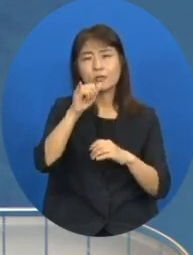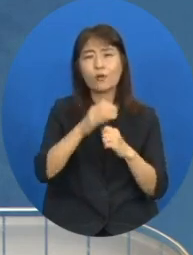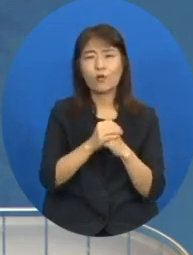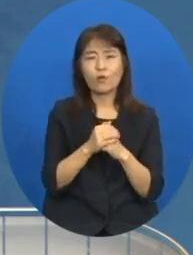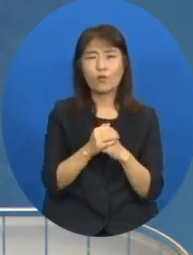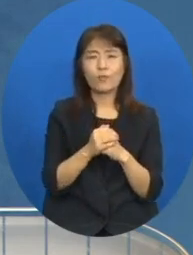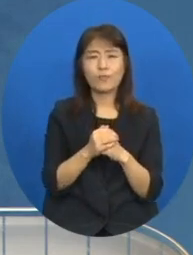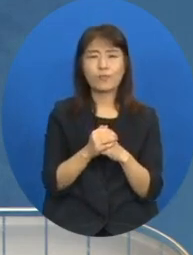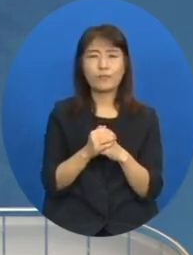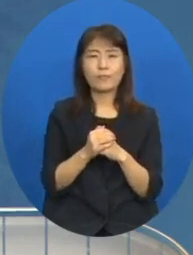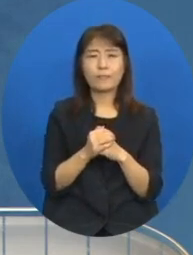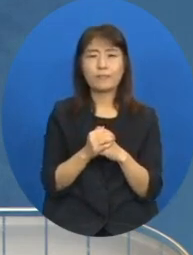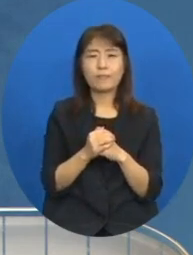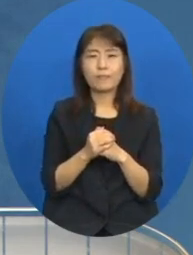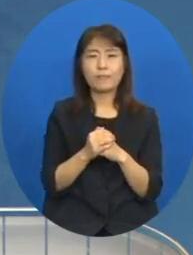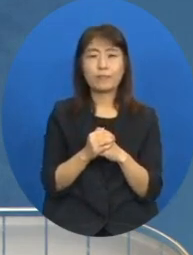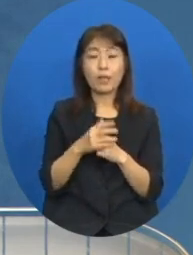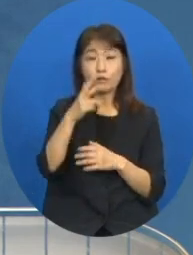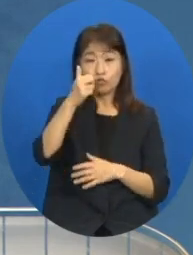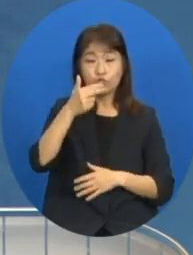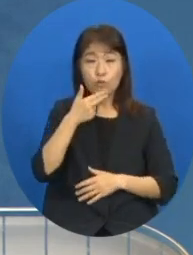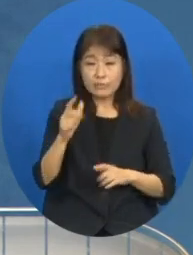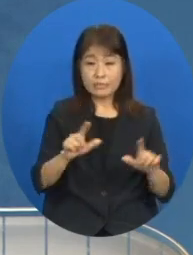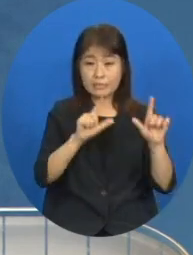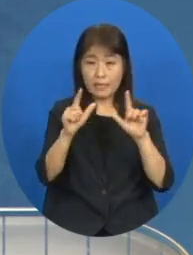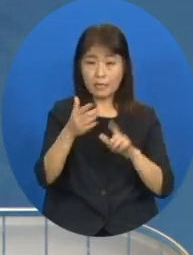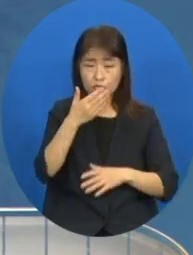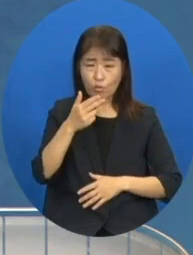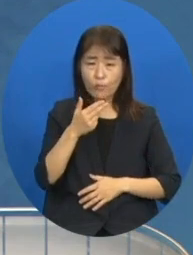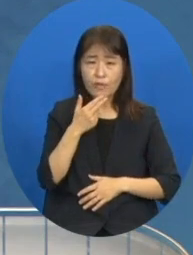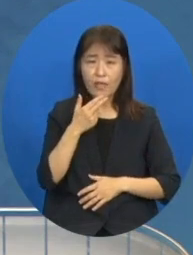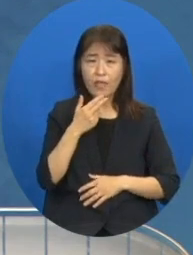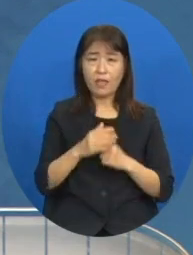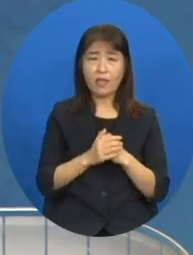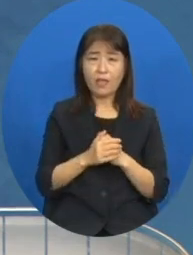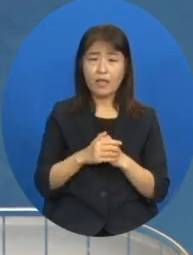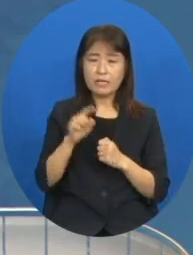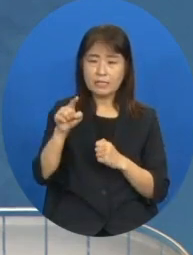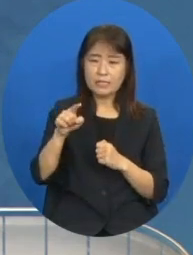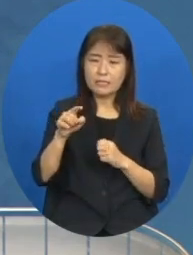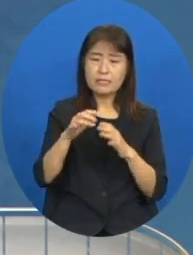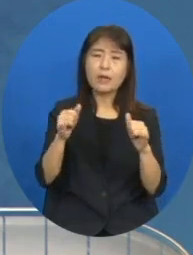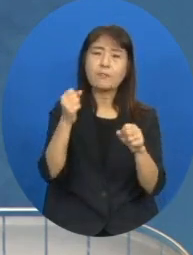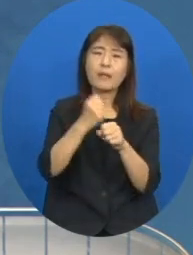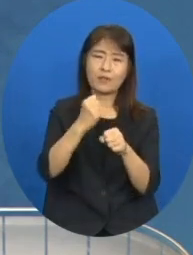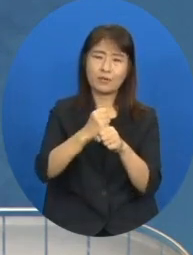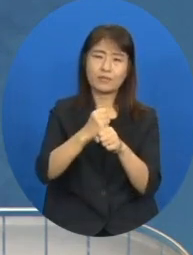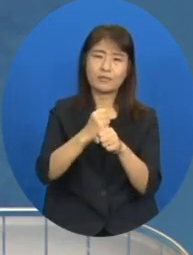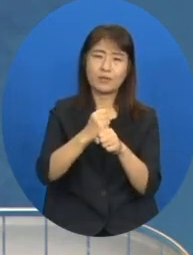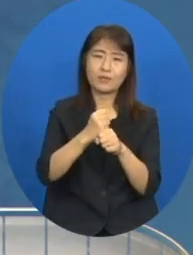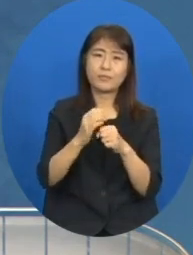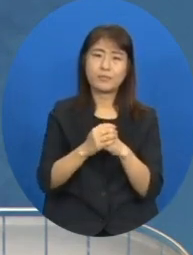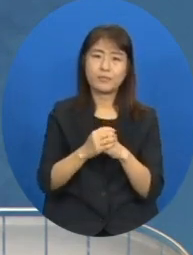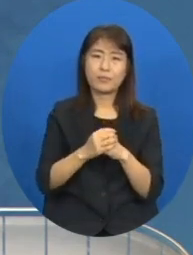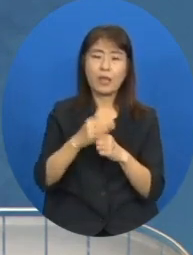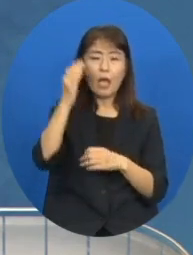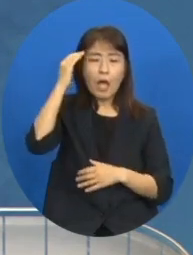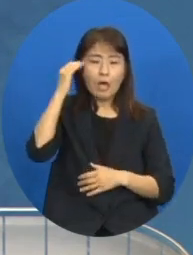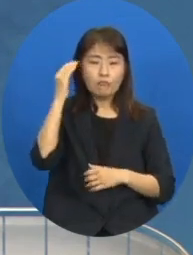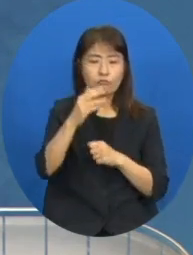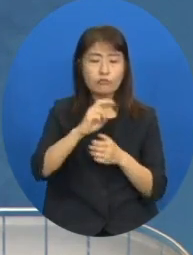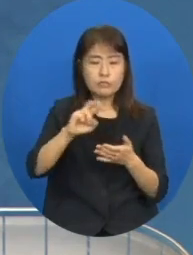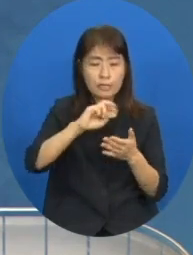아름답습니다. 주 없이 살 수 없네, 그 찬송도 그분이 지으신 거예요. 우리나라 찬송가에도 24편이